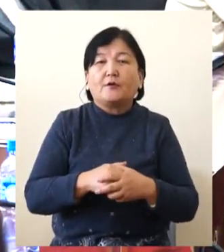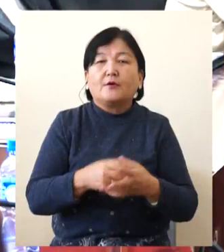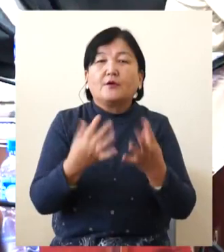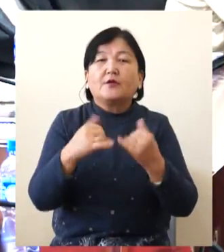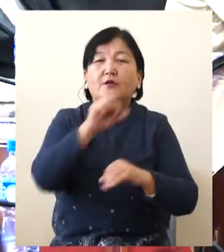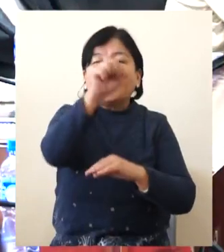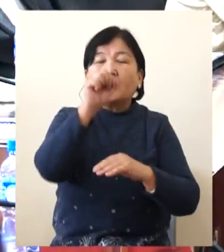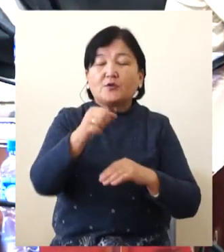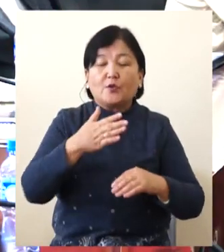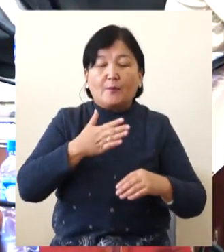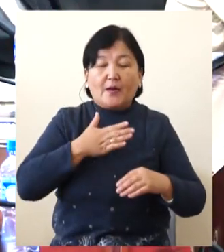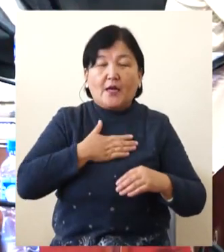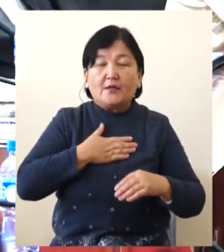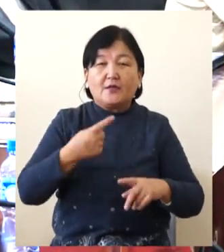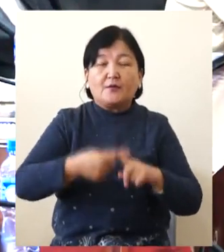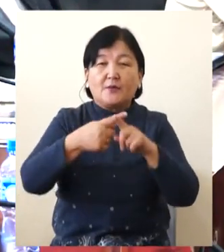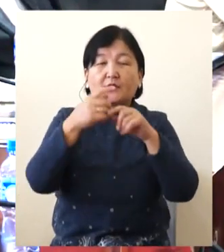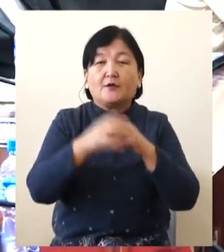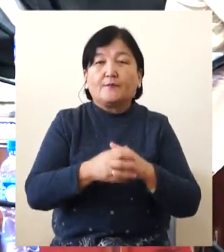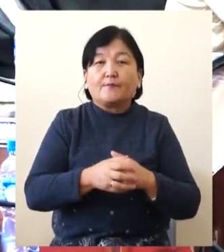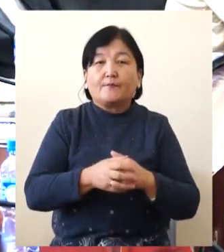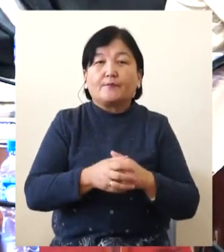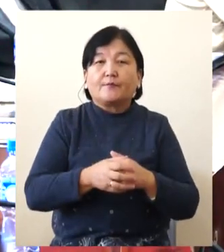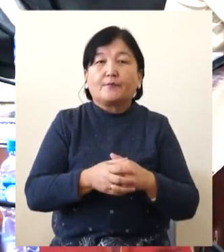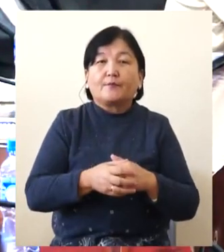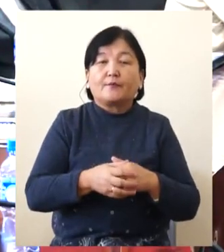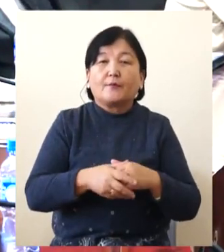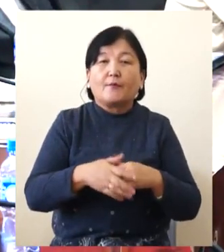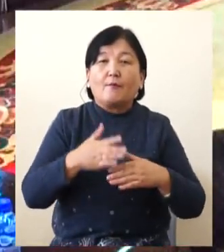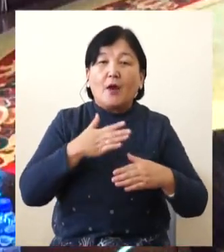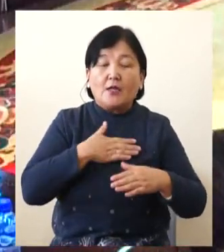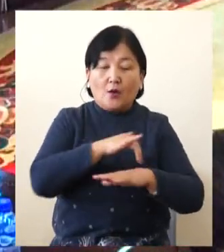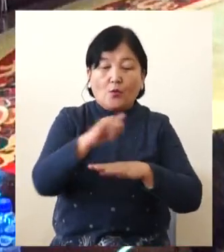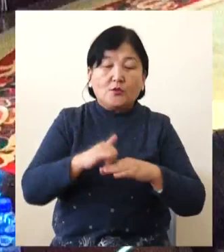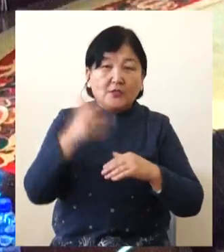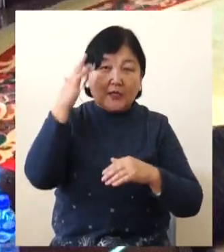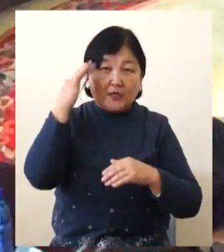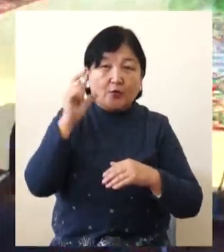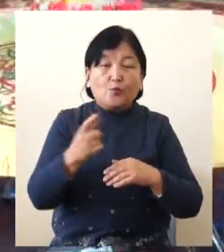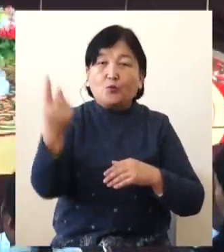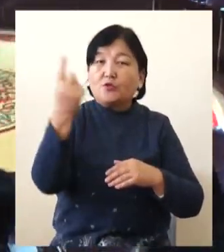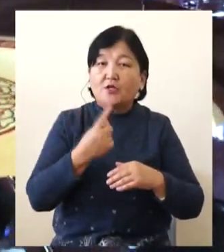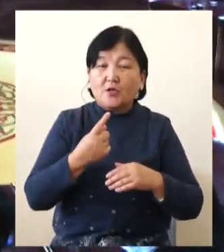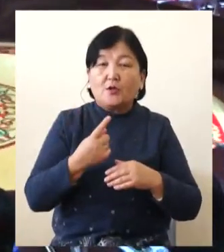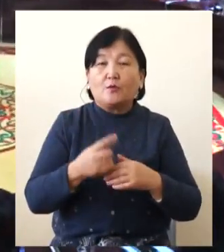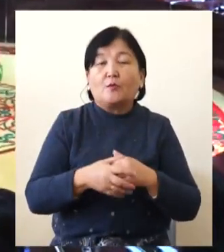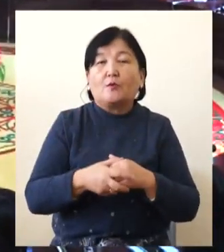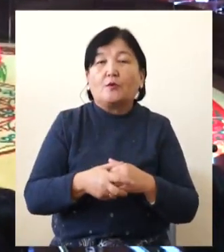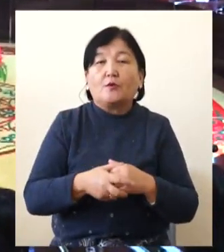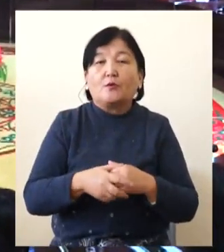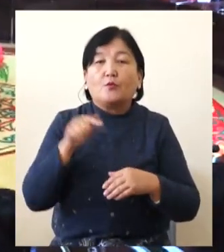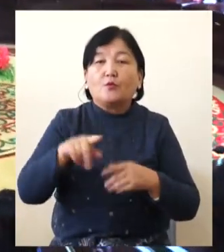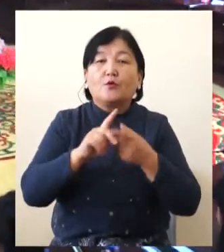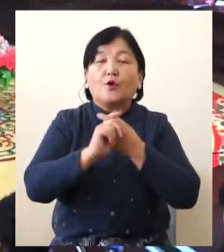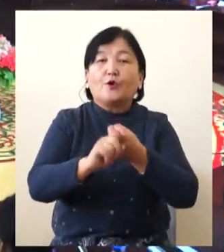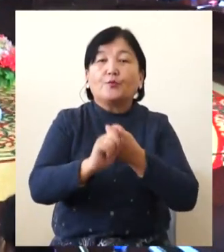энэ асуудал манай тэмдэгдээ манай танаас ч өөр улсаас хүмүүсээ дүүд ороод ирэх юм шиг нэг асуудал гарч ирэх юм шиг. Тэгэхээр энэ